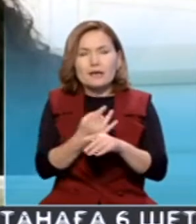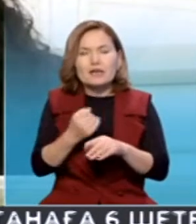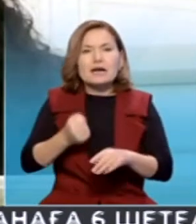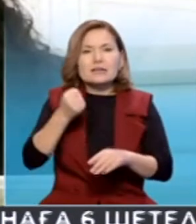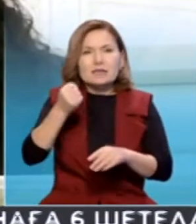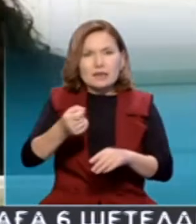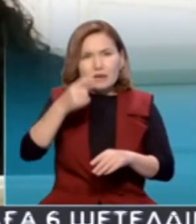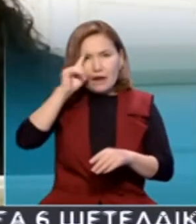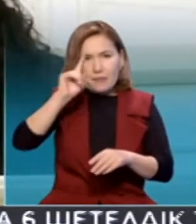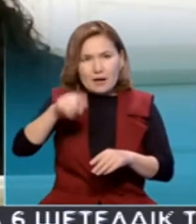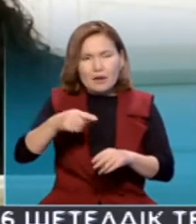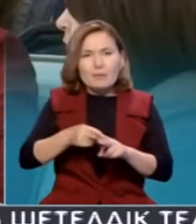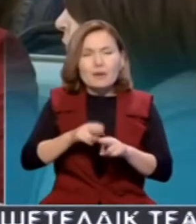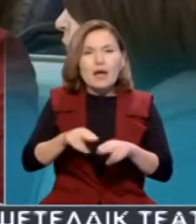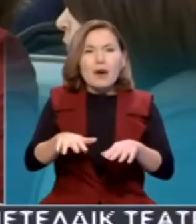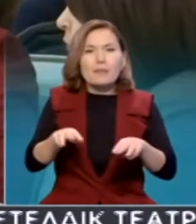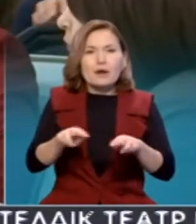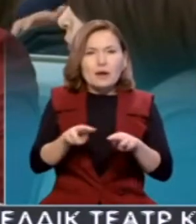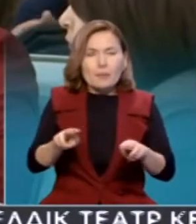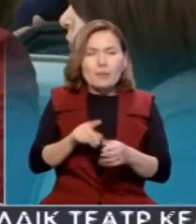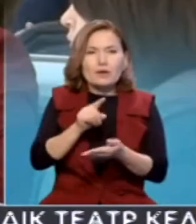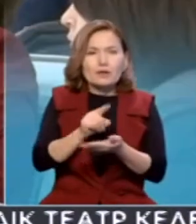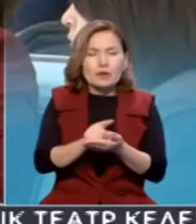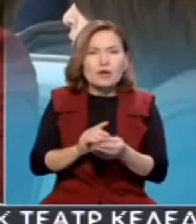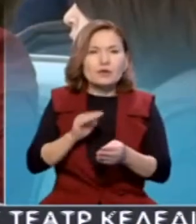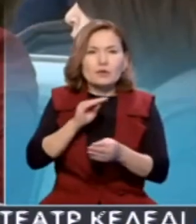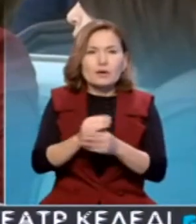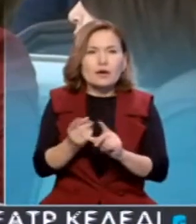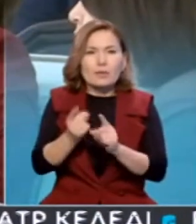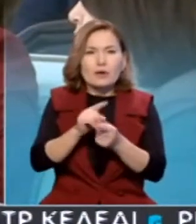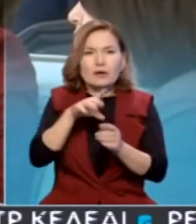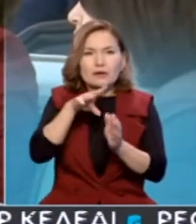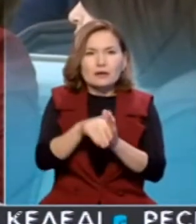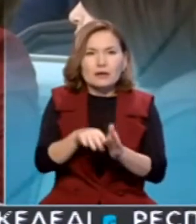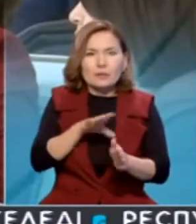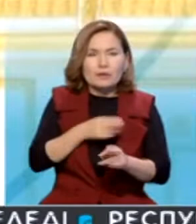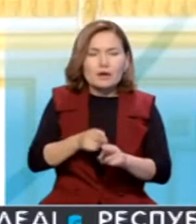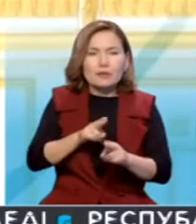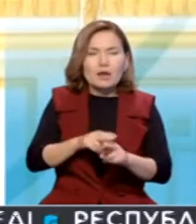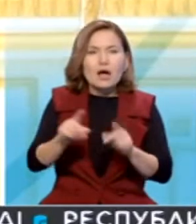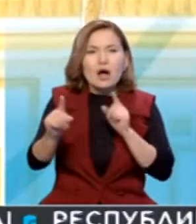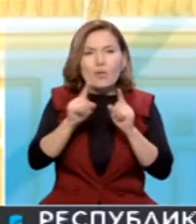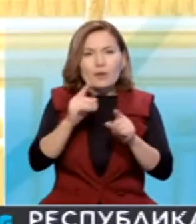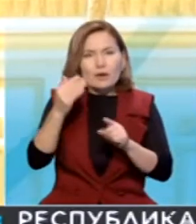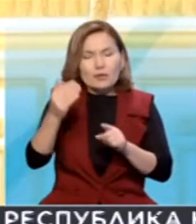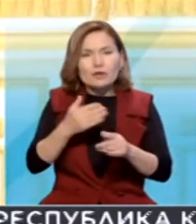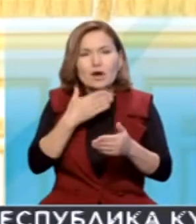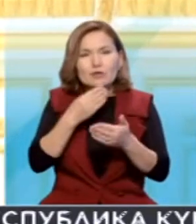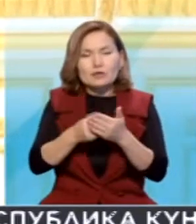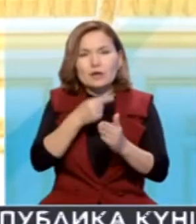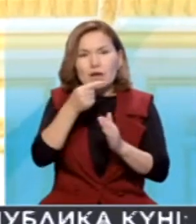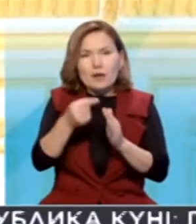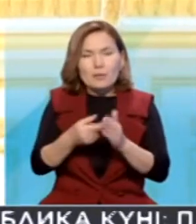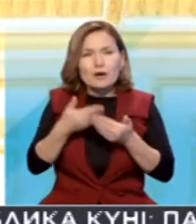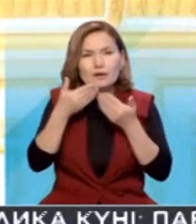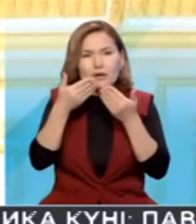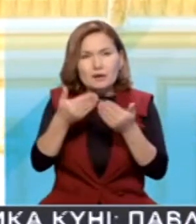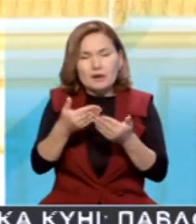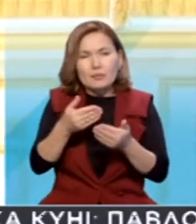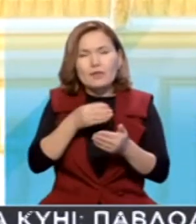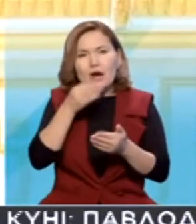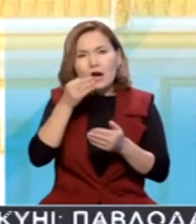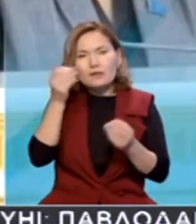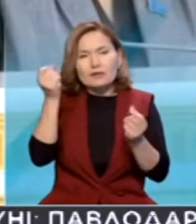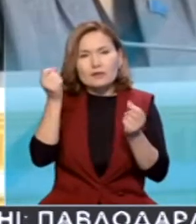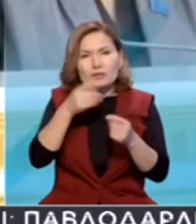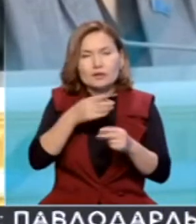мәлім. Сонымен қатар парламент пен үкімет құзыретіне де толықтырулар енгізілген. Басқосуда көпшілік өз ұсыныс тілектерін жеткізді. Соның